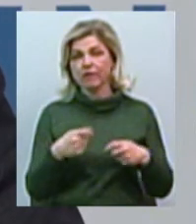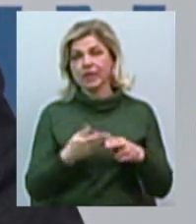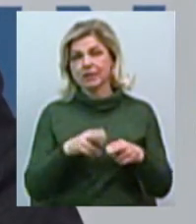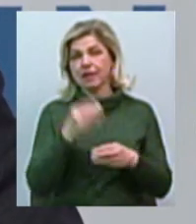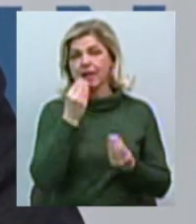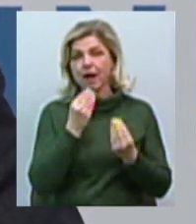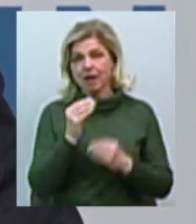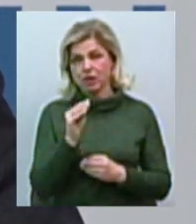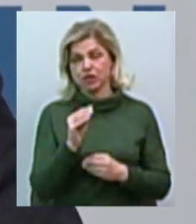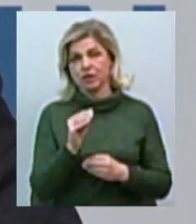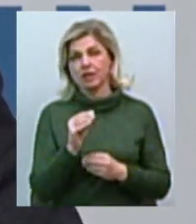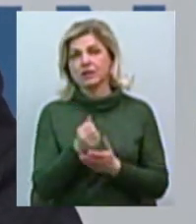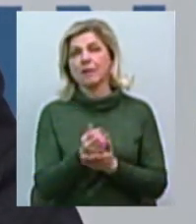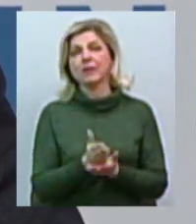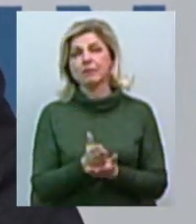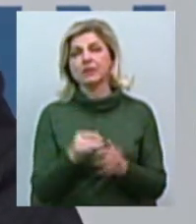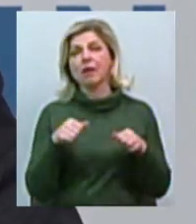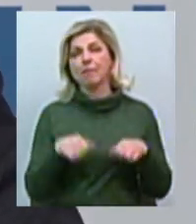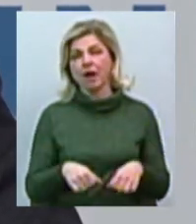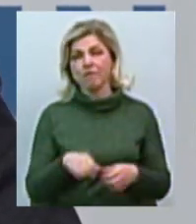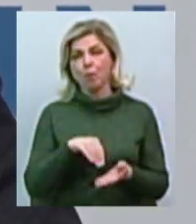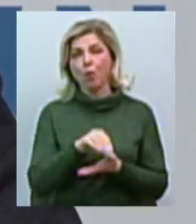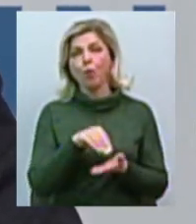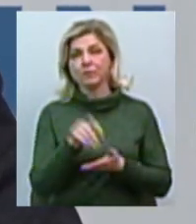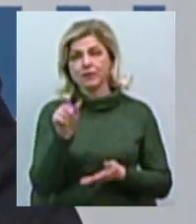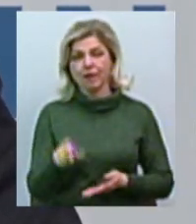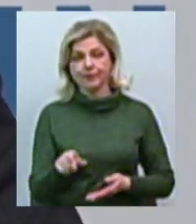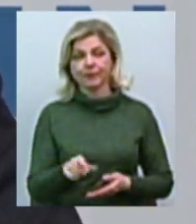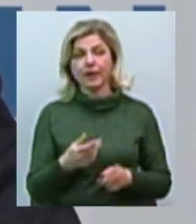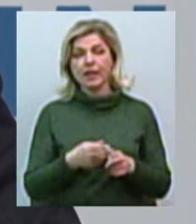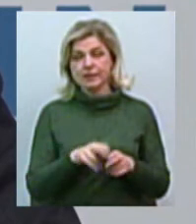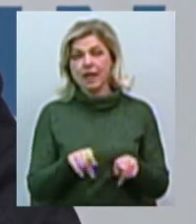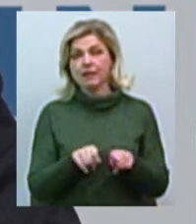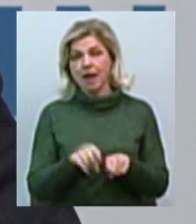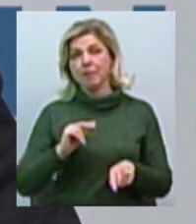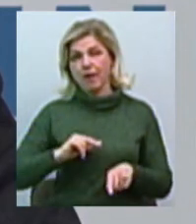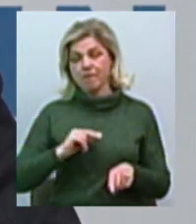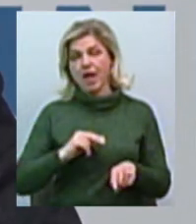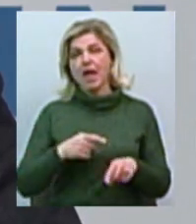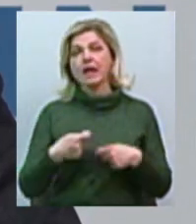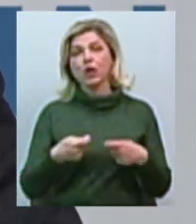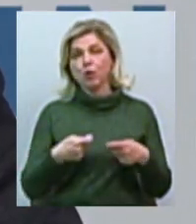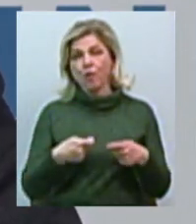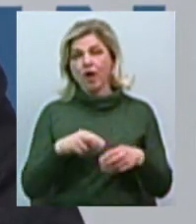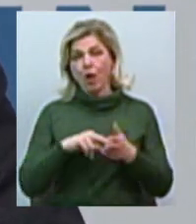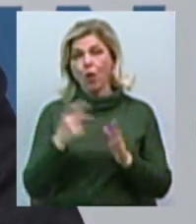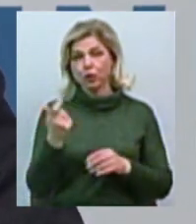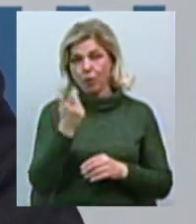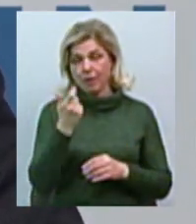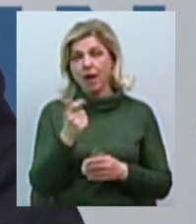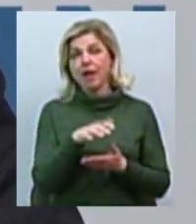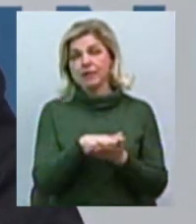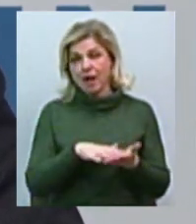найкраще забезпечення прав покупця. Це так працює ринкова економіка. І далі